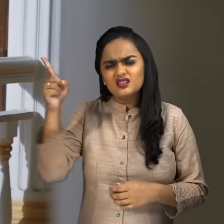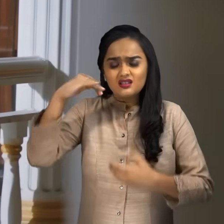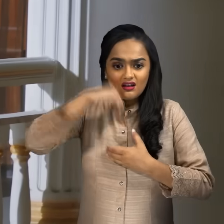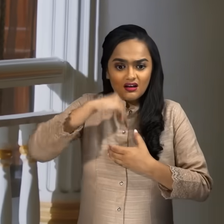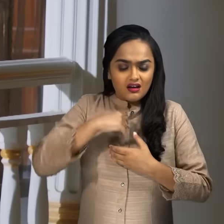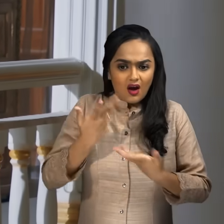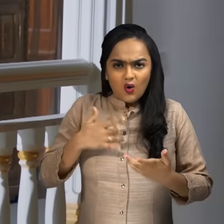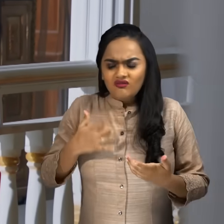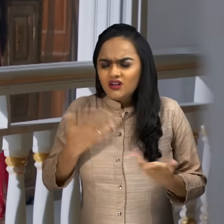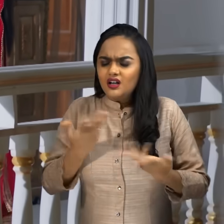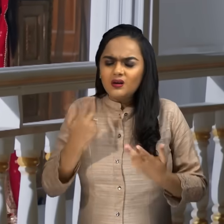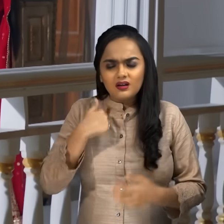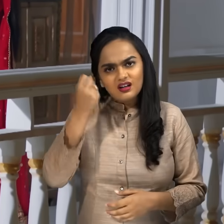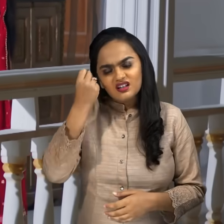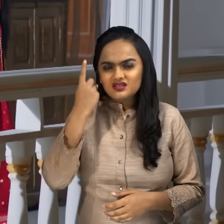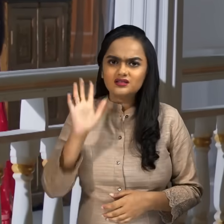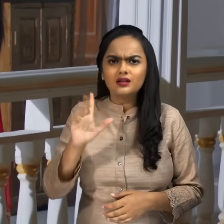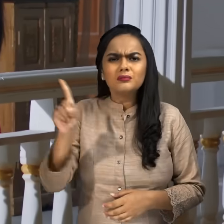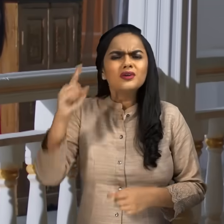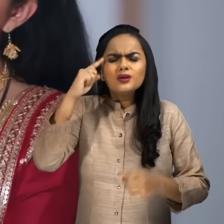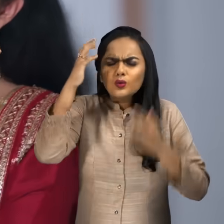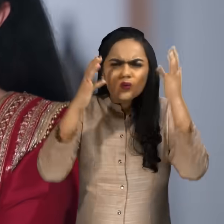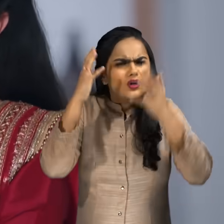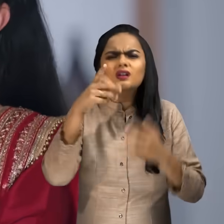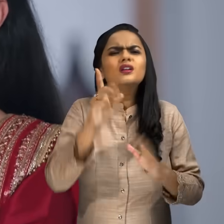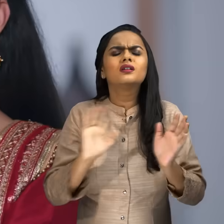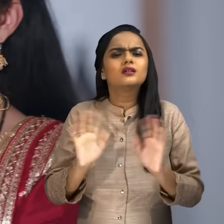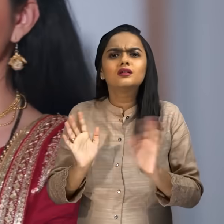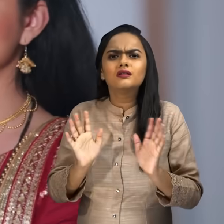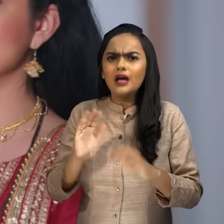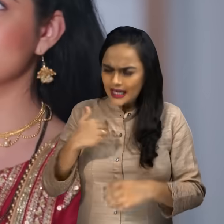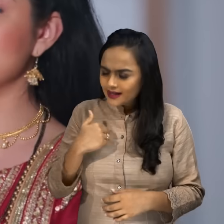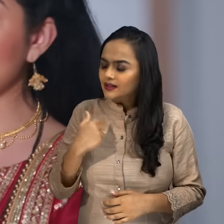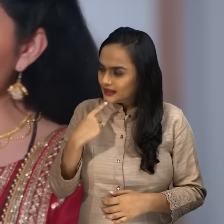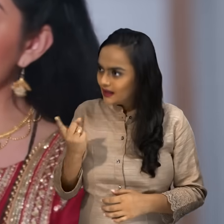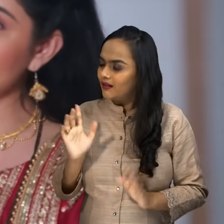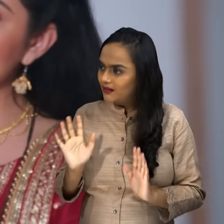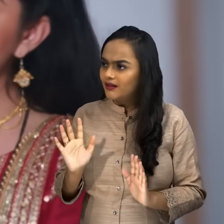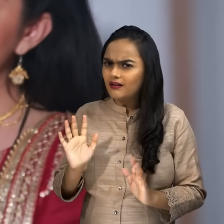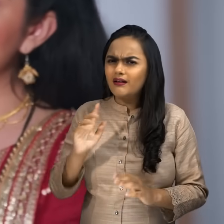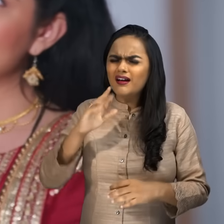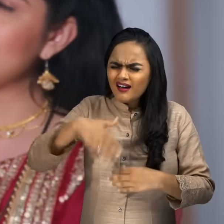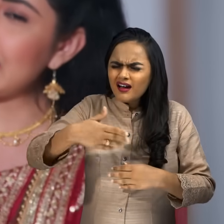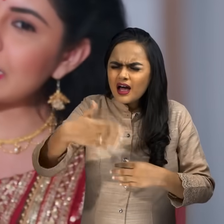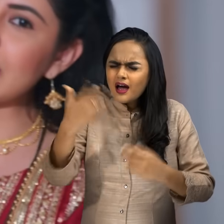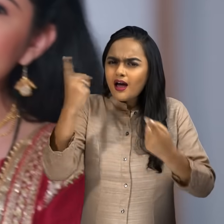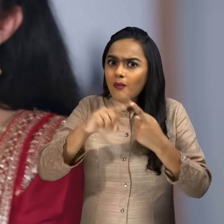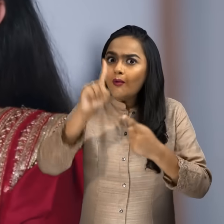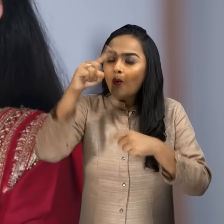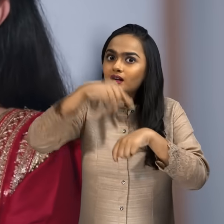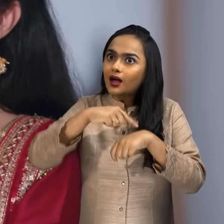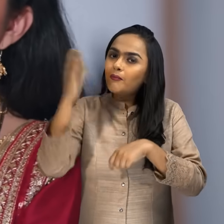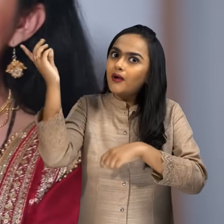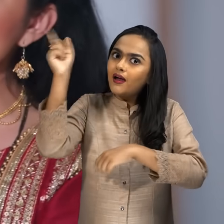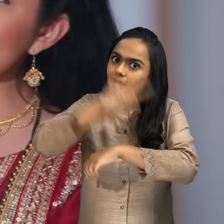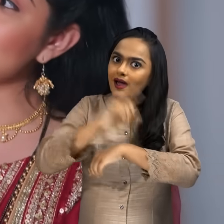मैं समझ सकती हूँ आपके मन में क्या चल रहा है देवर जी, पर आप फिक्र मत करिए। मैं कह रही हूँ ना, एक ना एक दिन